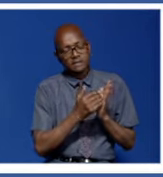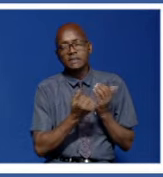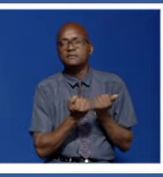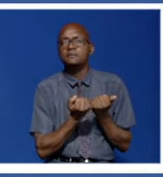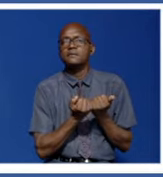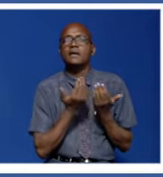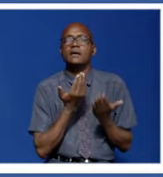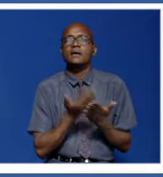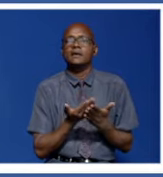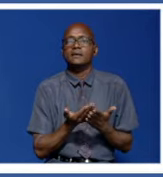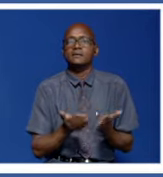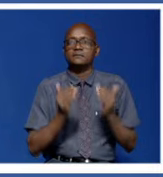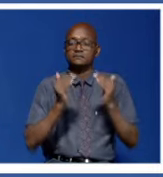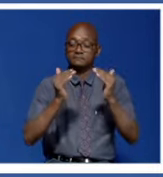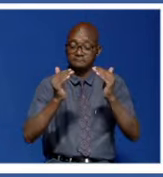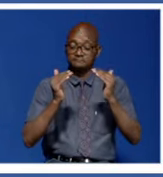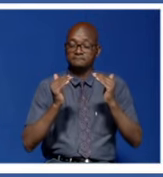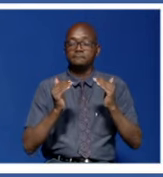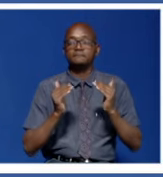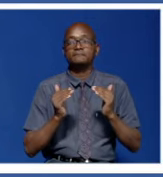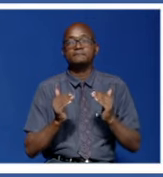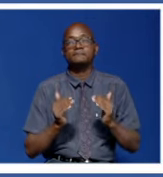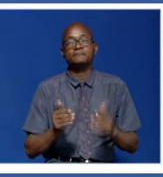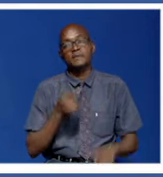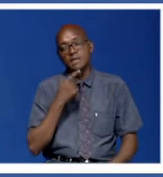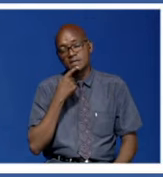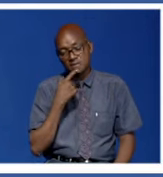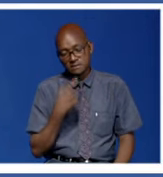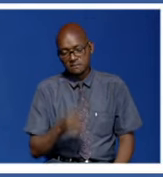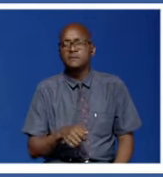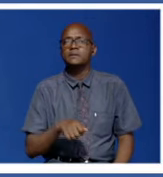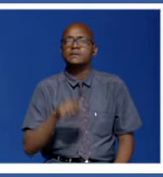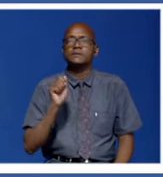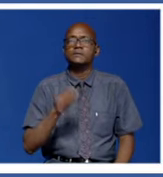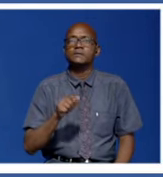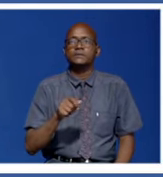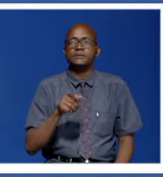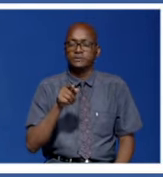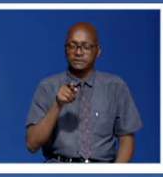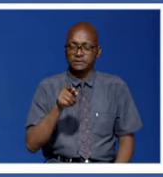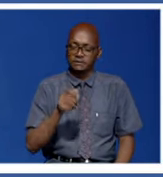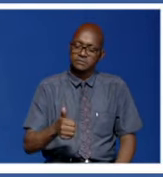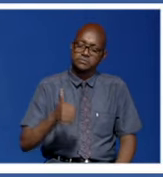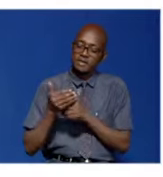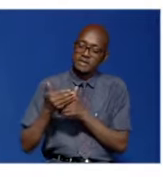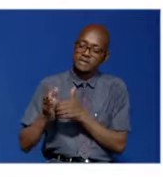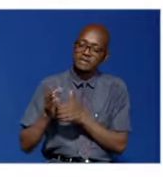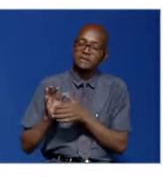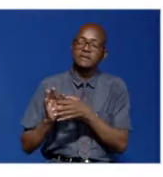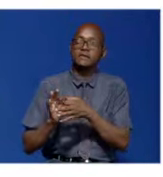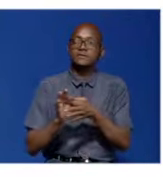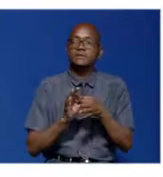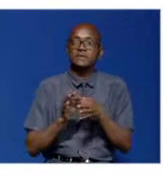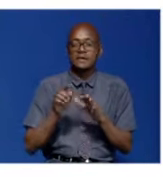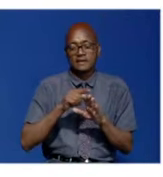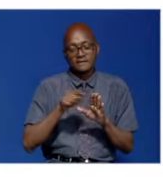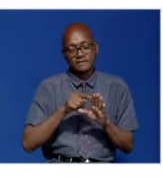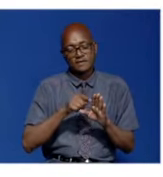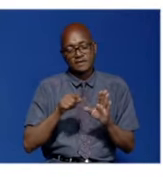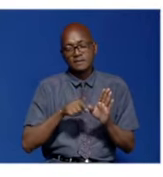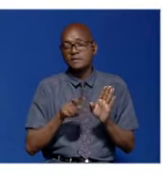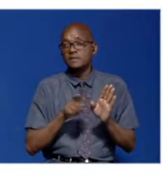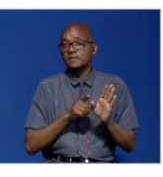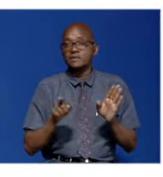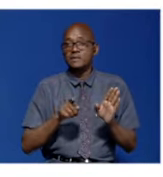haraka iwezekanavyo. Filippo Simon kutoka katika ukurasa wetu wa Instagram, yeye amesema ndio, ameweka ishara ya dole. Kiano wa Afrika